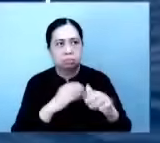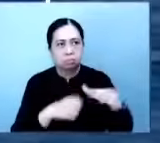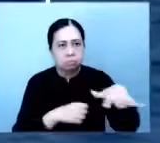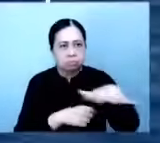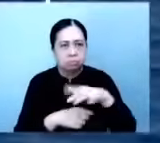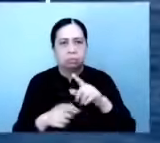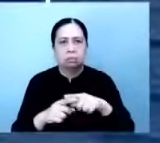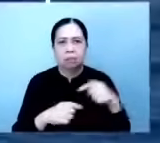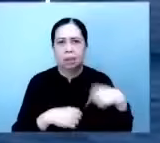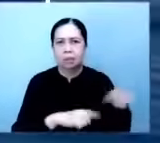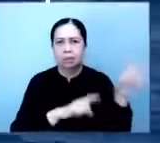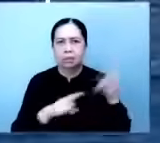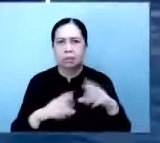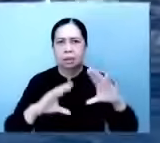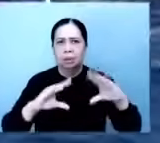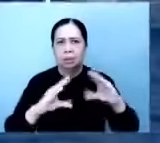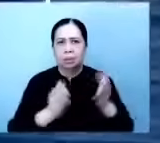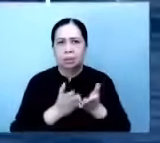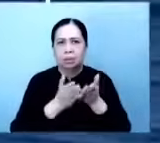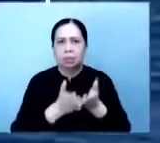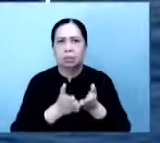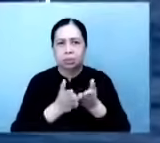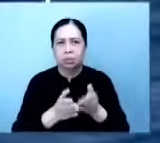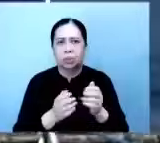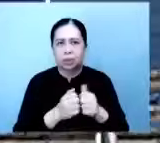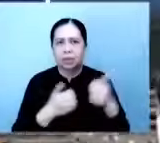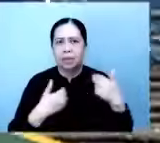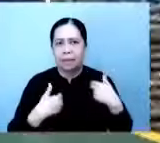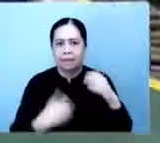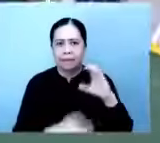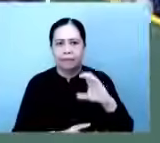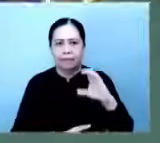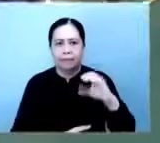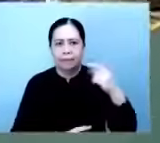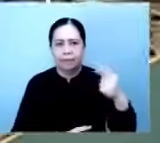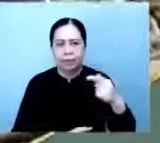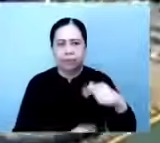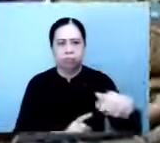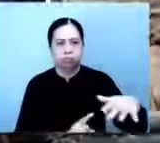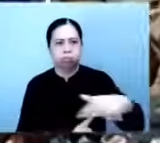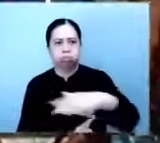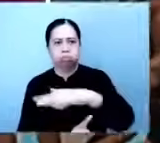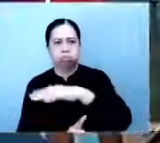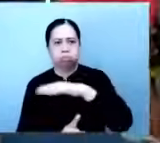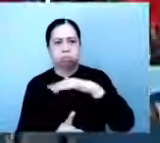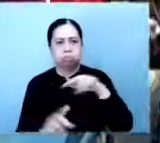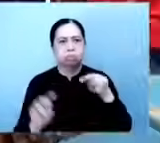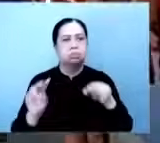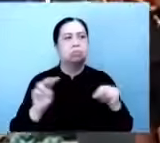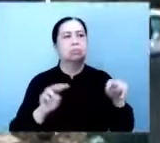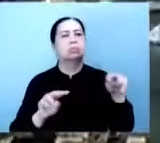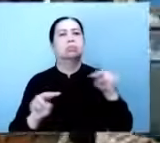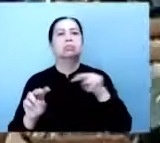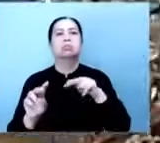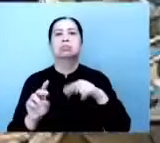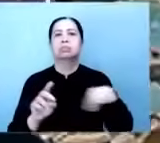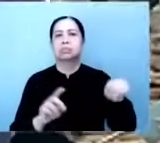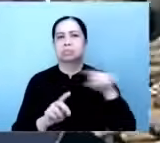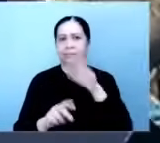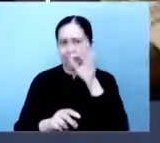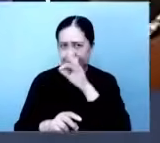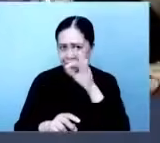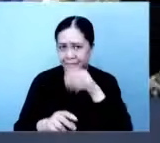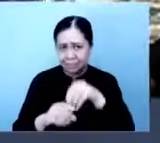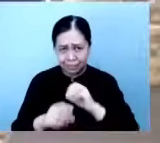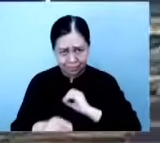naman sila ng rubber boat sa kaya mga tauhan ng CCG. Inikutan at minanmana ng mga Chino ang mga Pilipino sa sarili